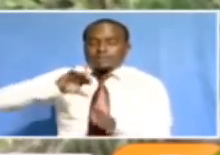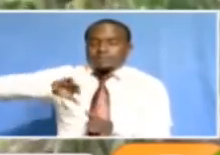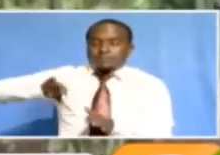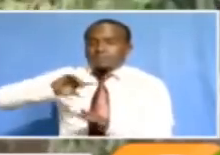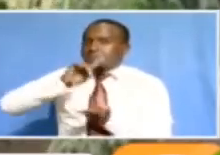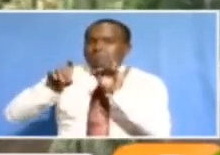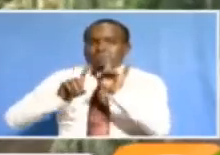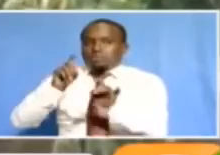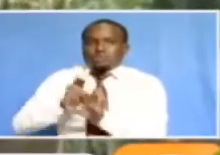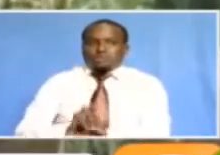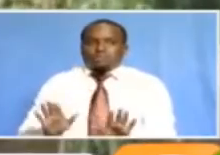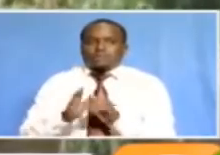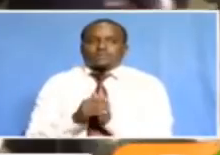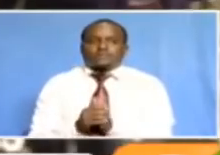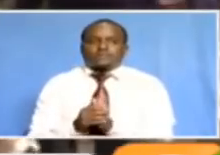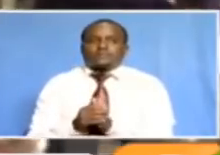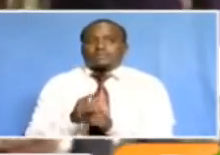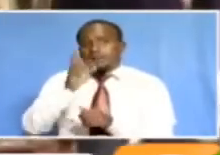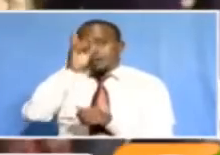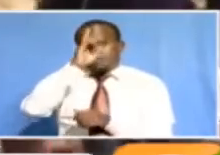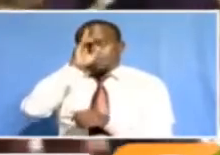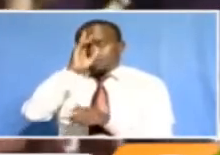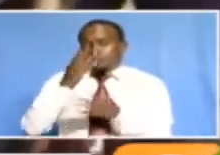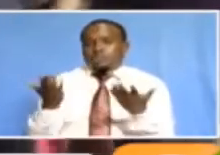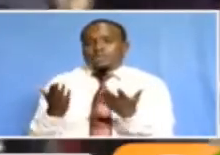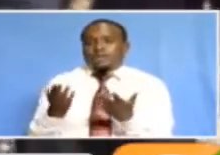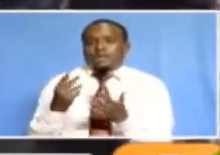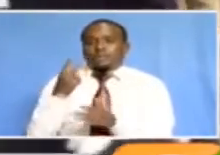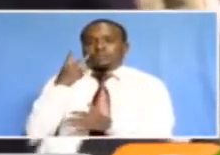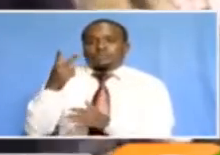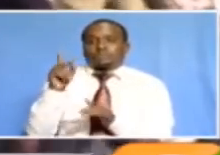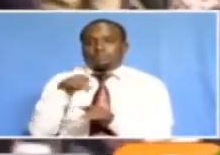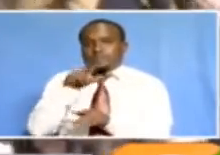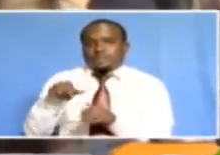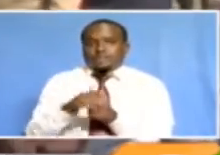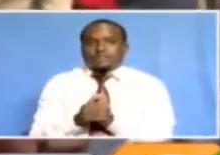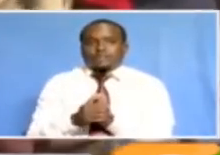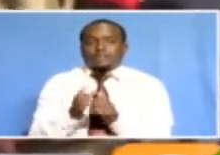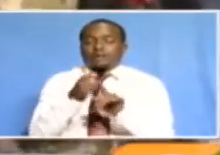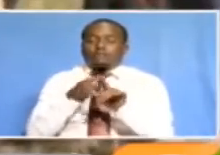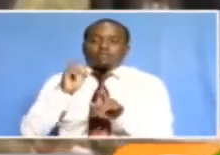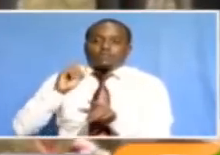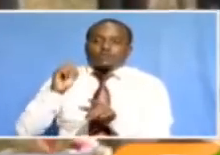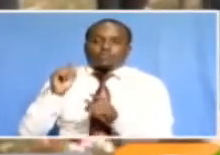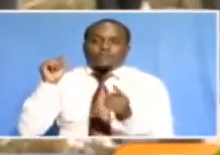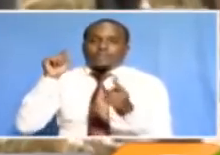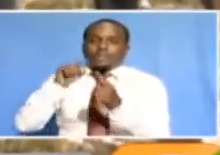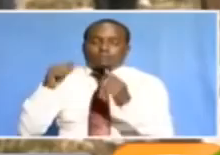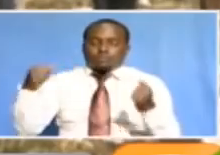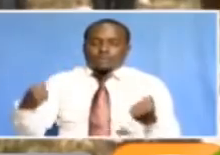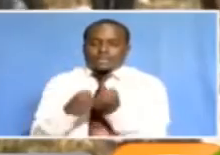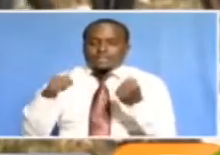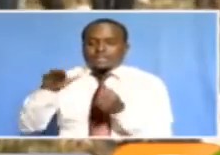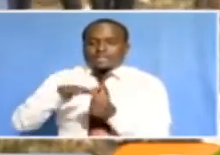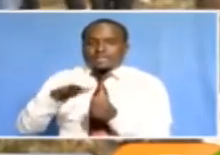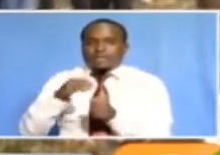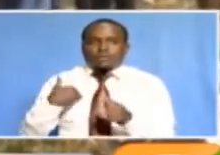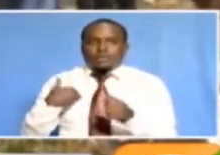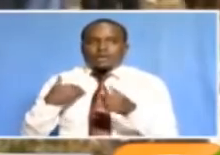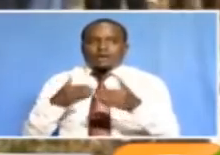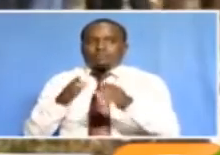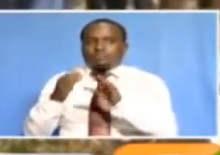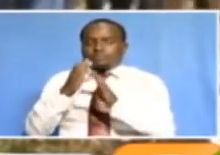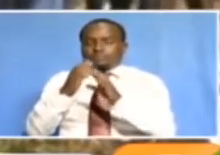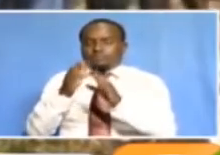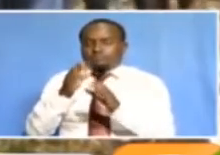tu. Walikuwa wapi polisi kugundua makosa kama hayo? Kutoka Nairobi hadi eneo la ajali huwa na vizuizi vya